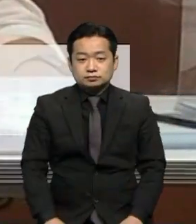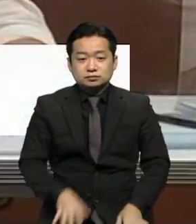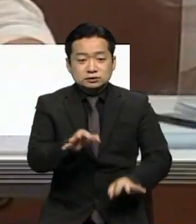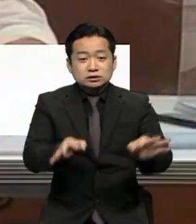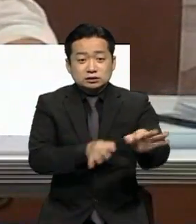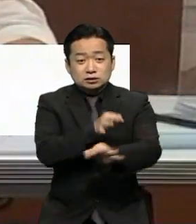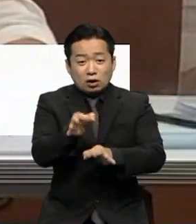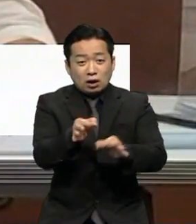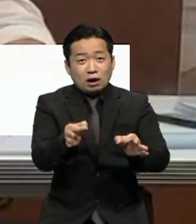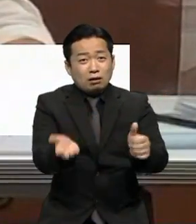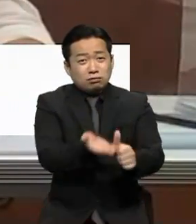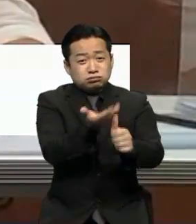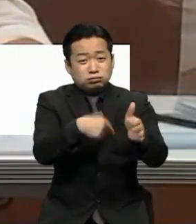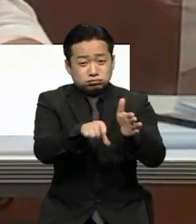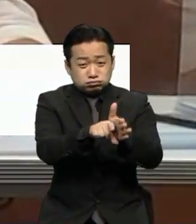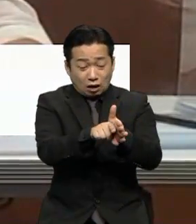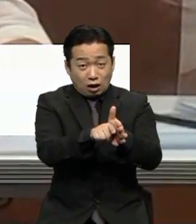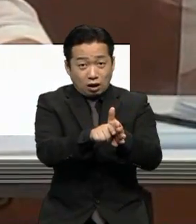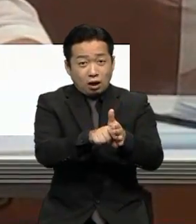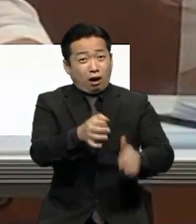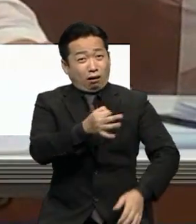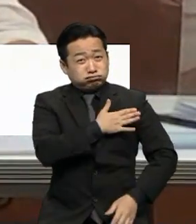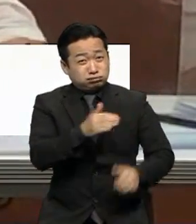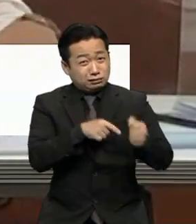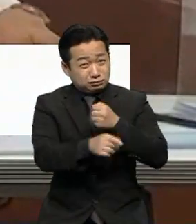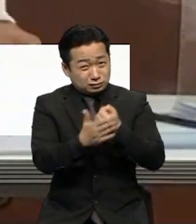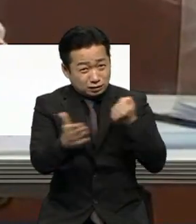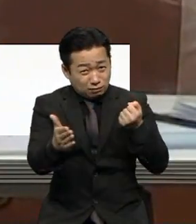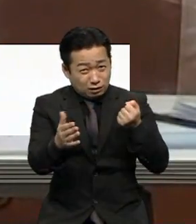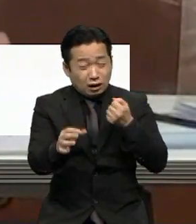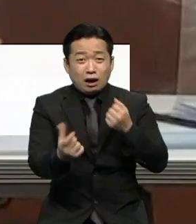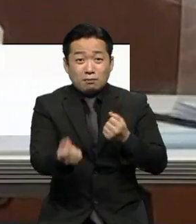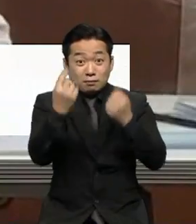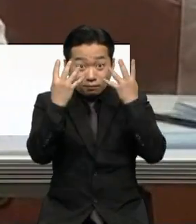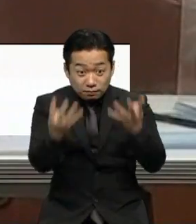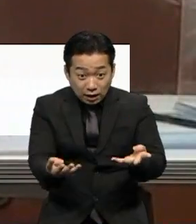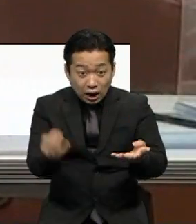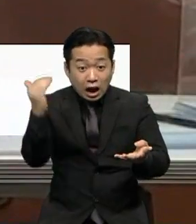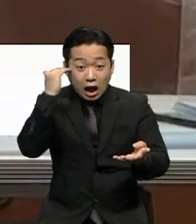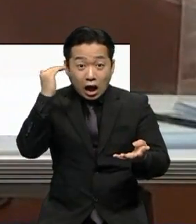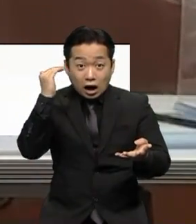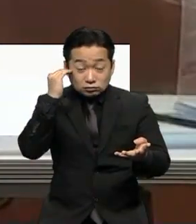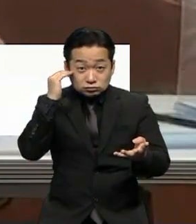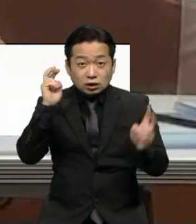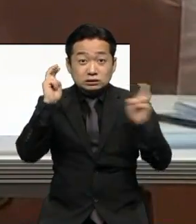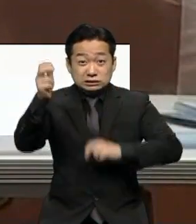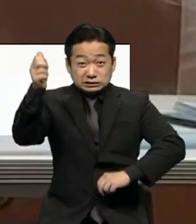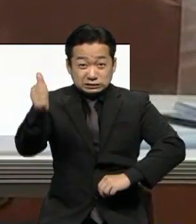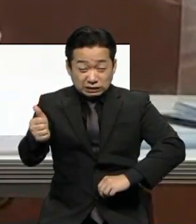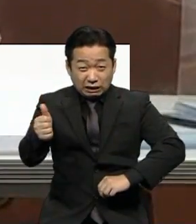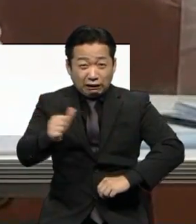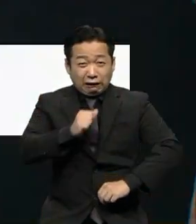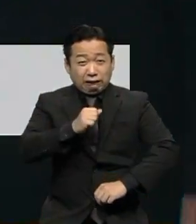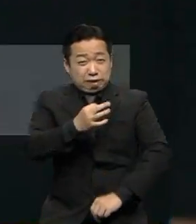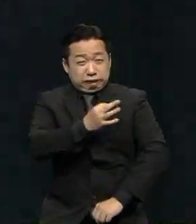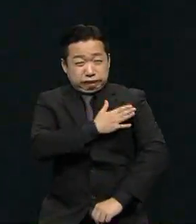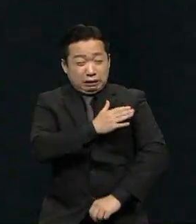활성화를 이유로, 재벌 총수라는 이유로 가석방이 남용된다면 우리나라 기업 범죄는 특혜의 대상이